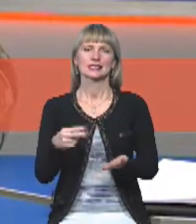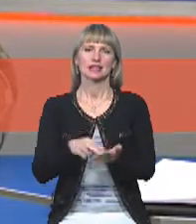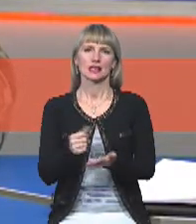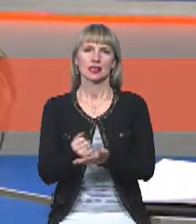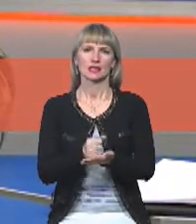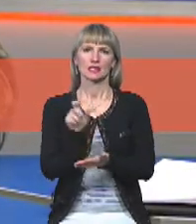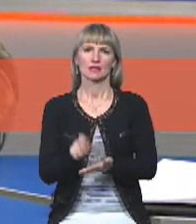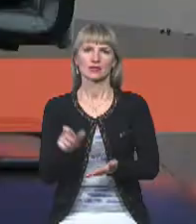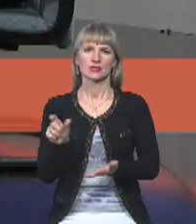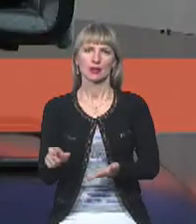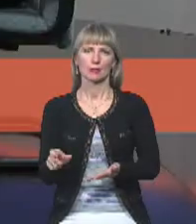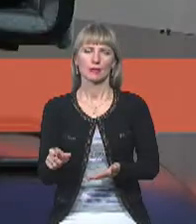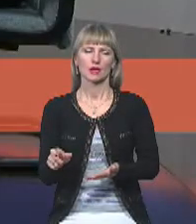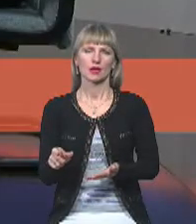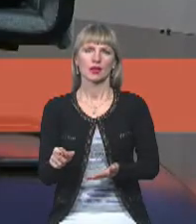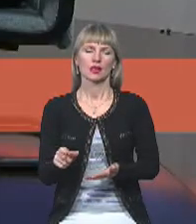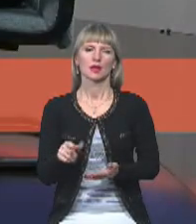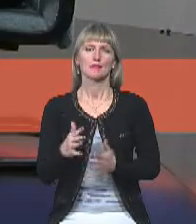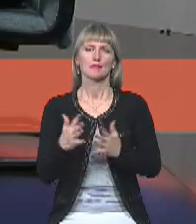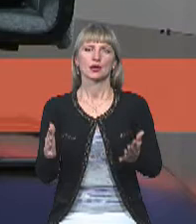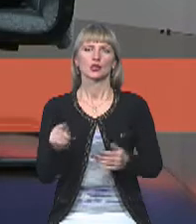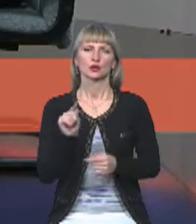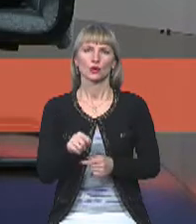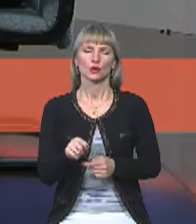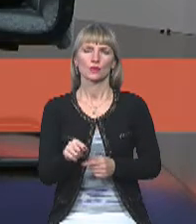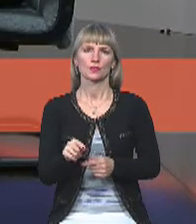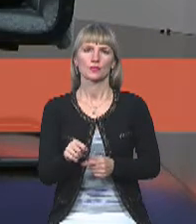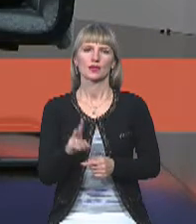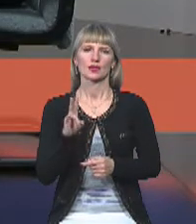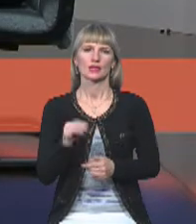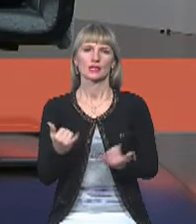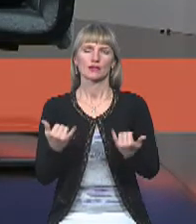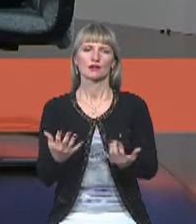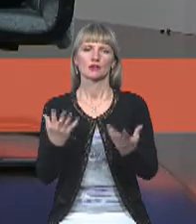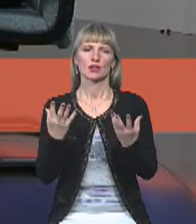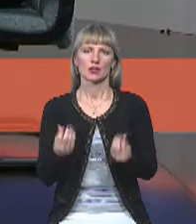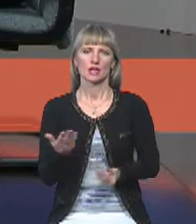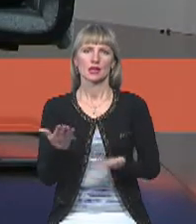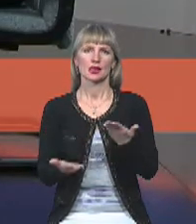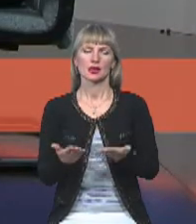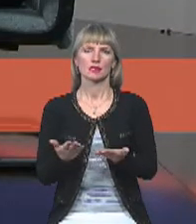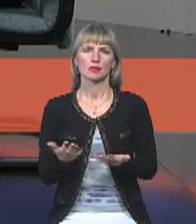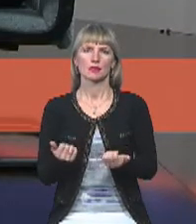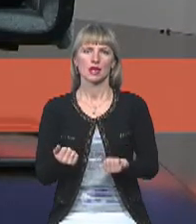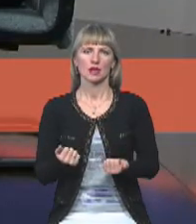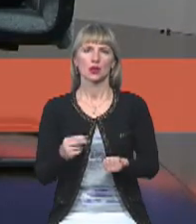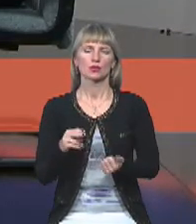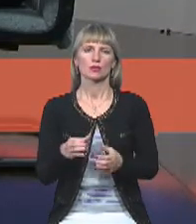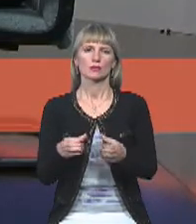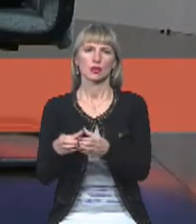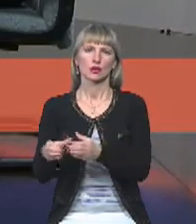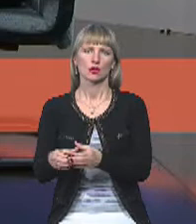резервістами. Більш того, у нас на сьогоднішній день, якщо брати, то з